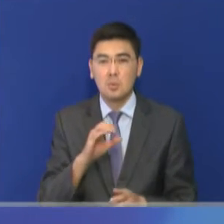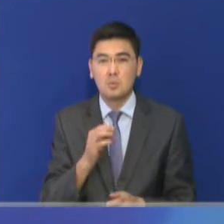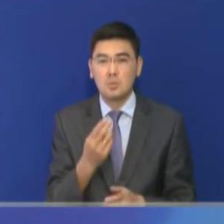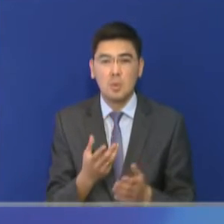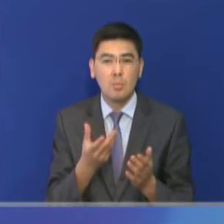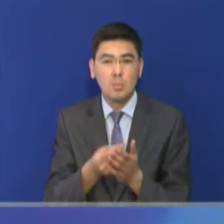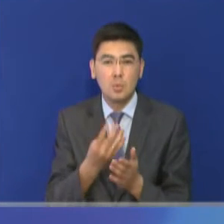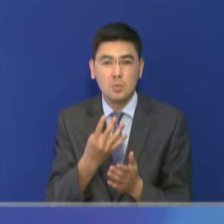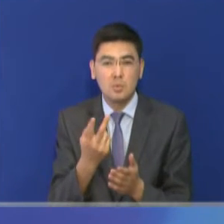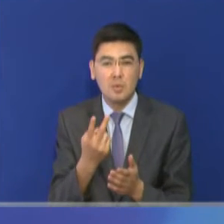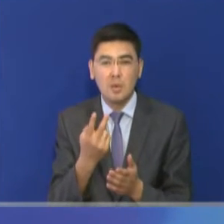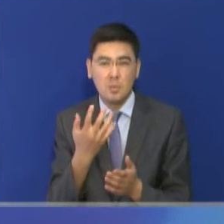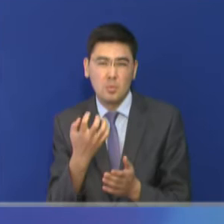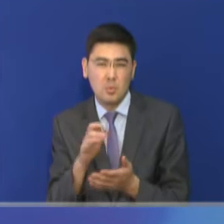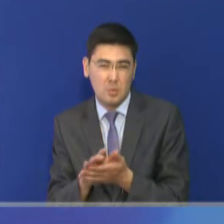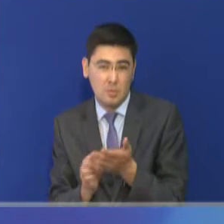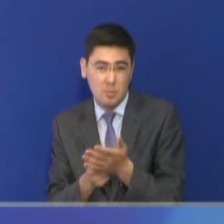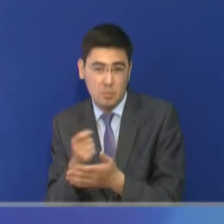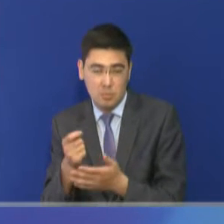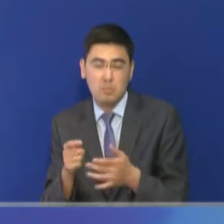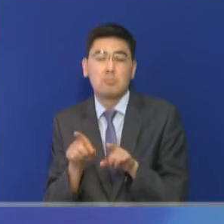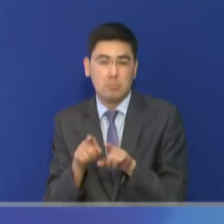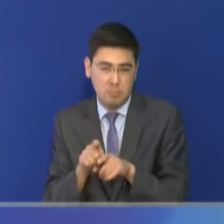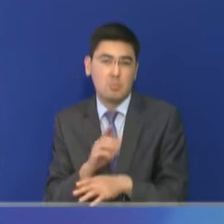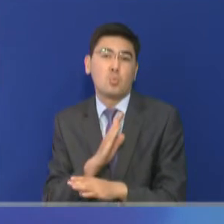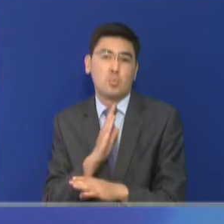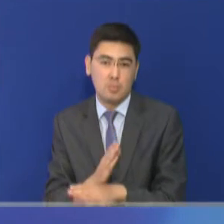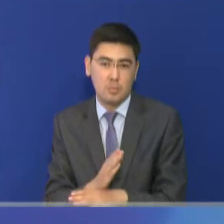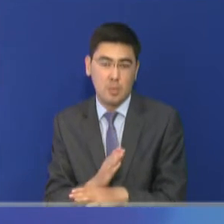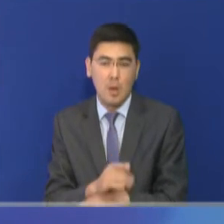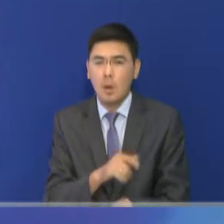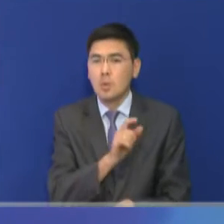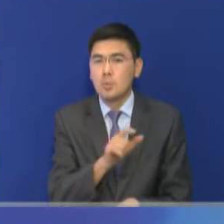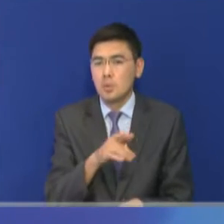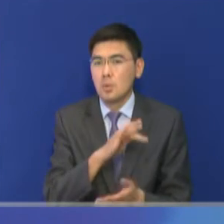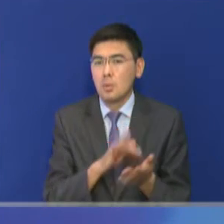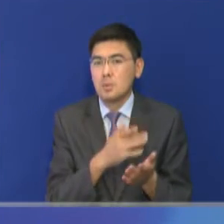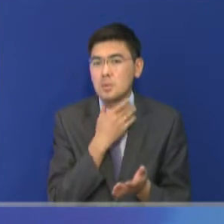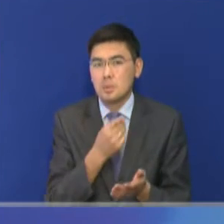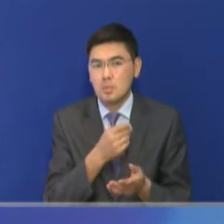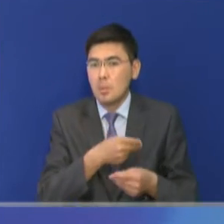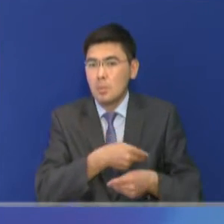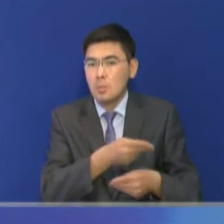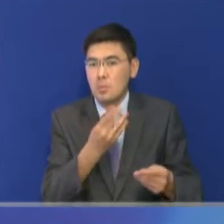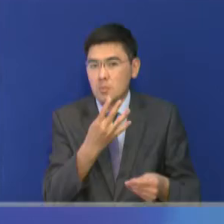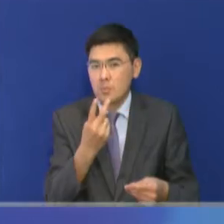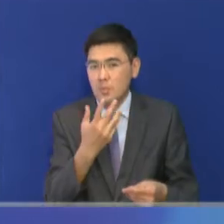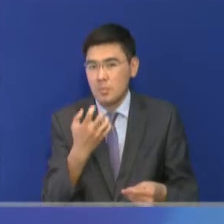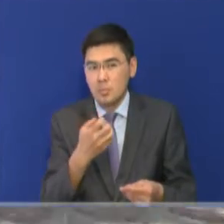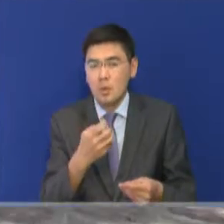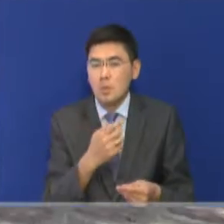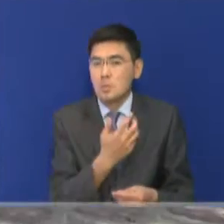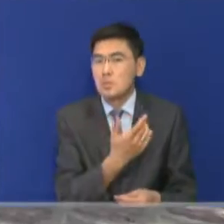размере 42 500 тенге. О том, сколько человек получили данную помощь в городе Семей, подробности в нашем следующем